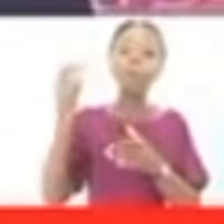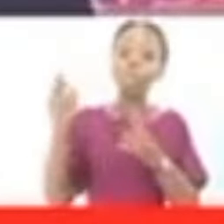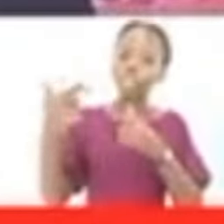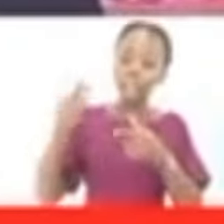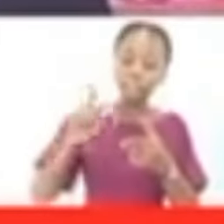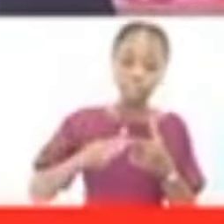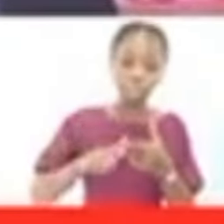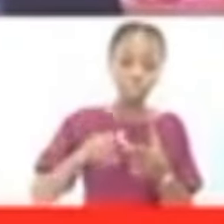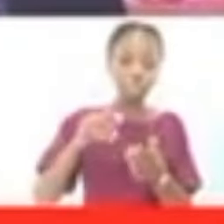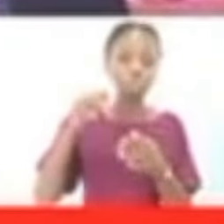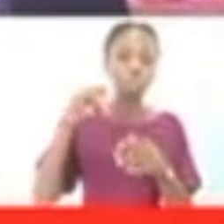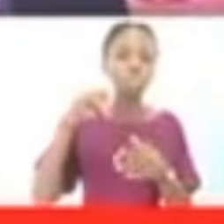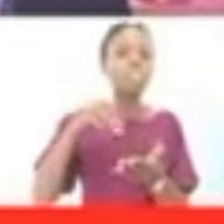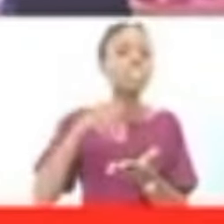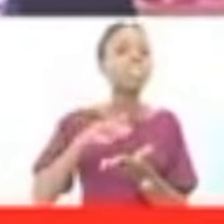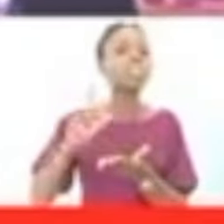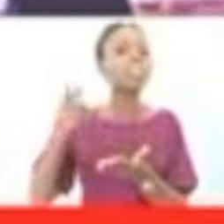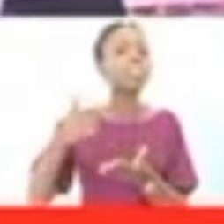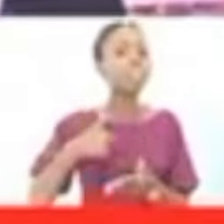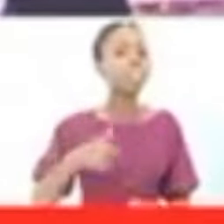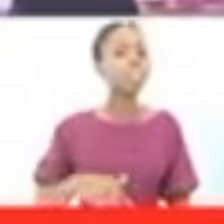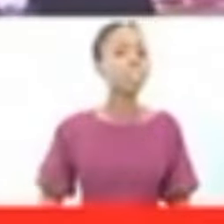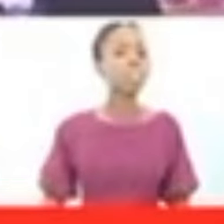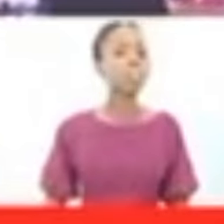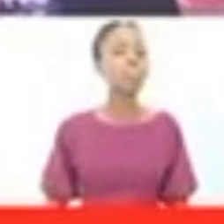bado atakuja kukutuma tu.